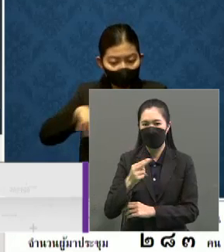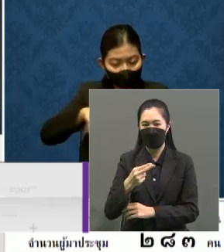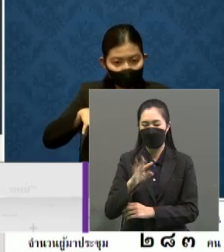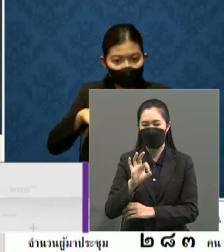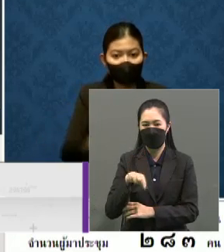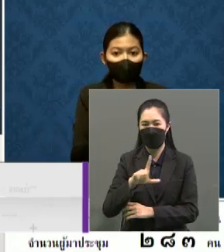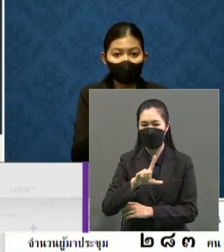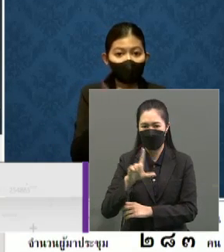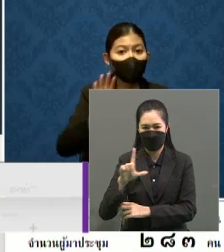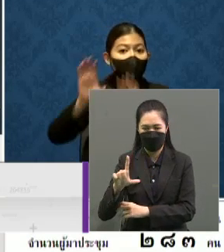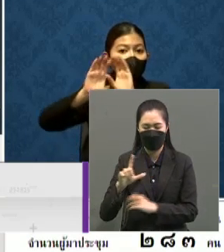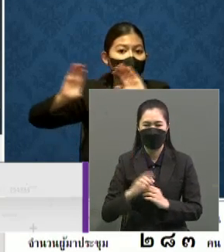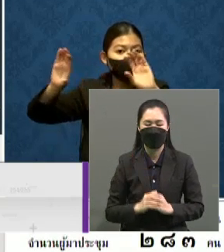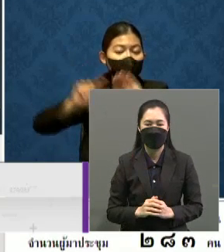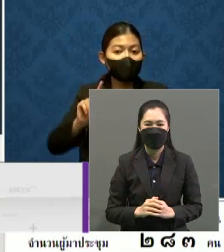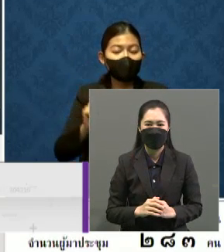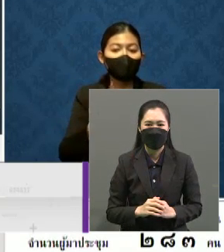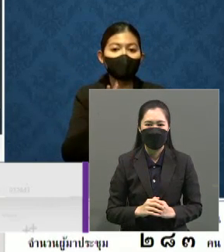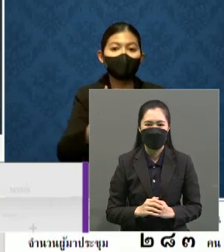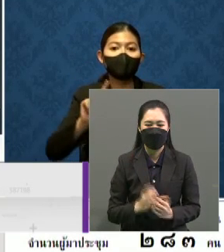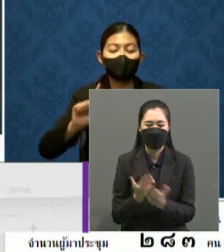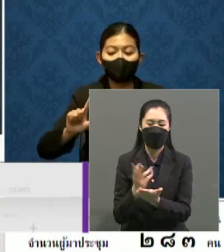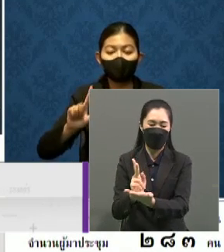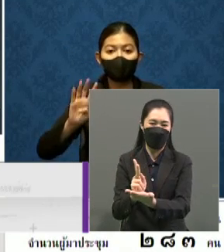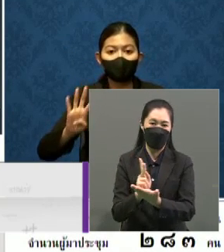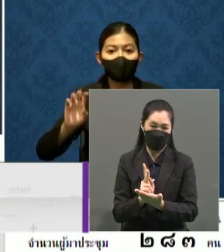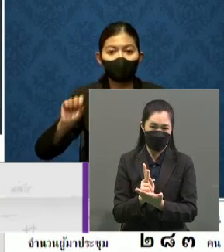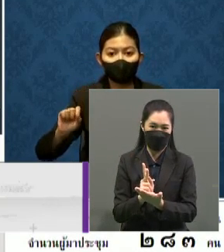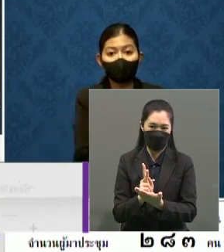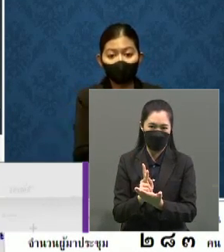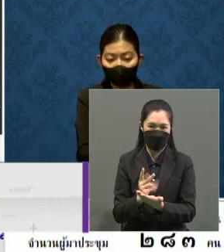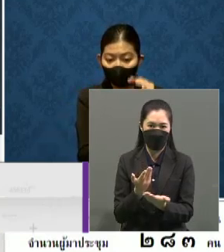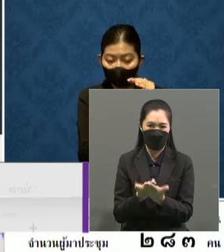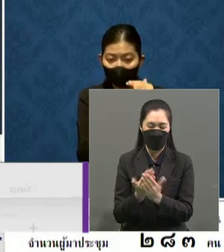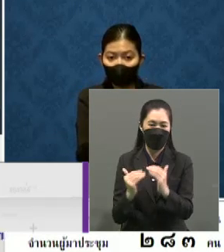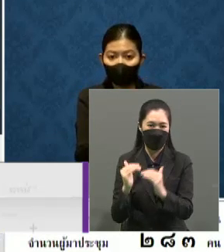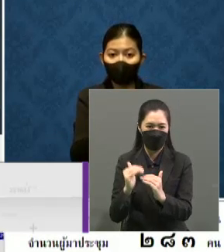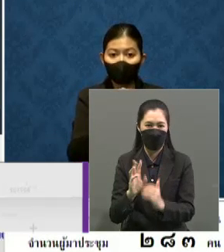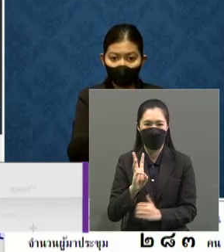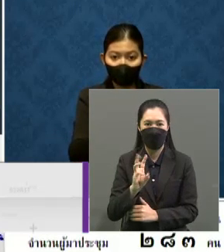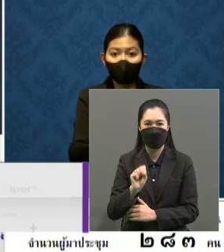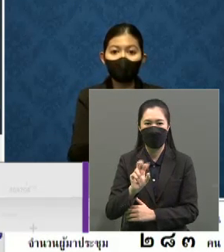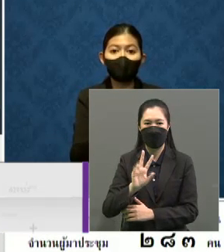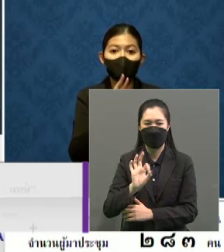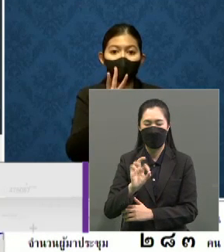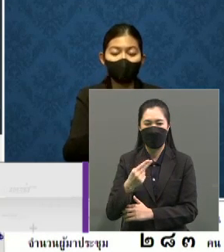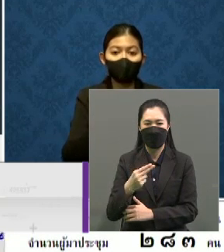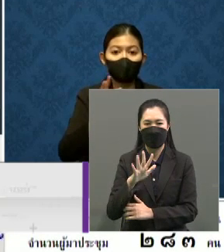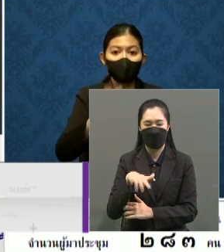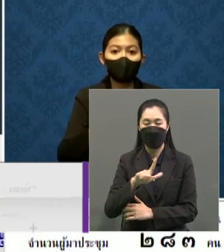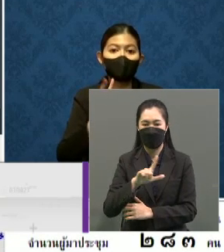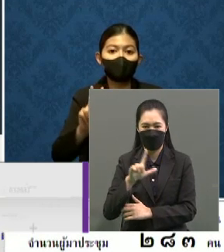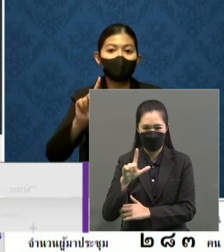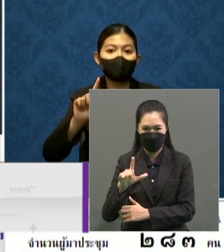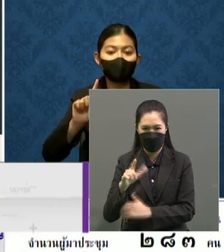2,490,000 ล้านล้านบาทและเงินกู้ชดเชยการขาดดุลงบประมาณที่ 695,000 ล้านบาท